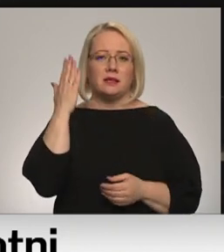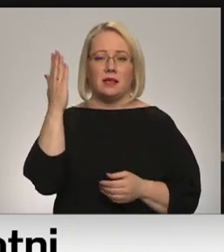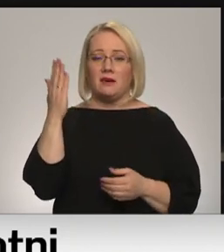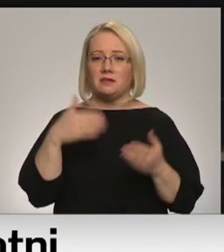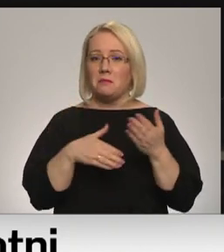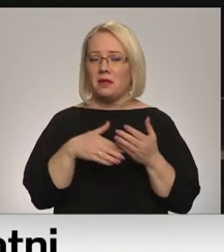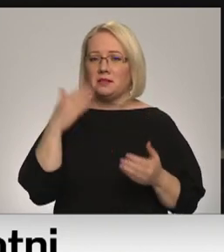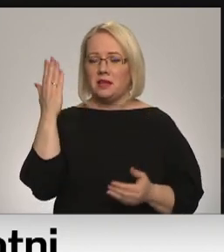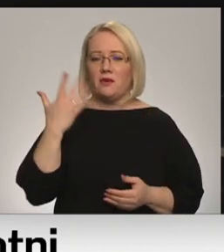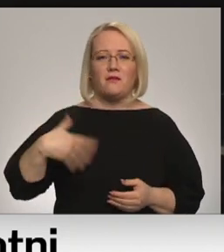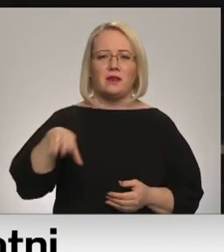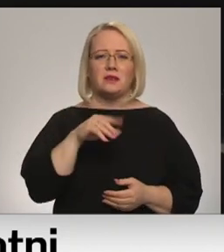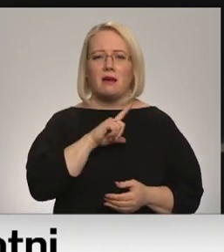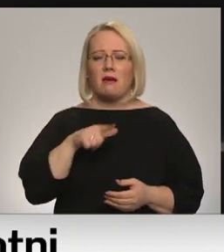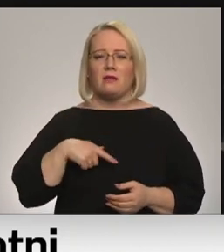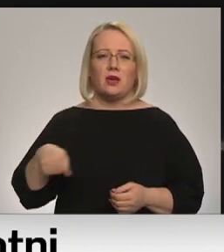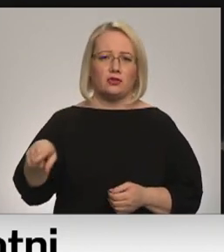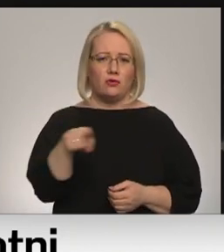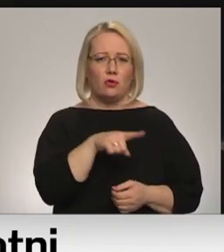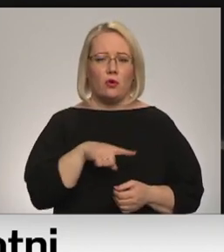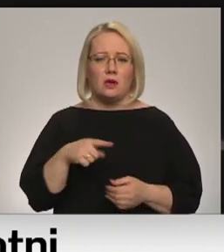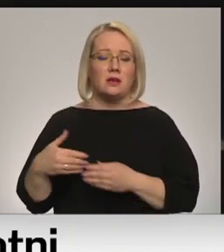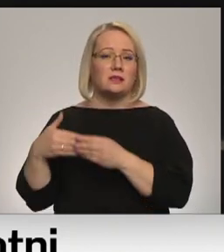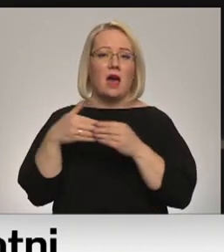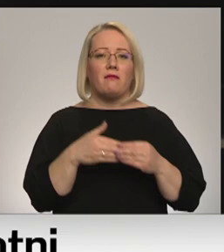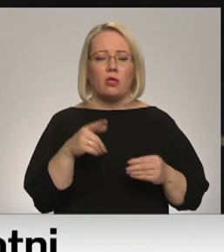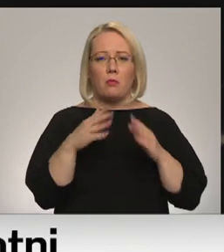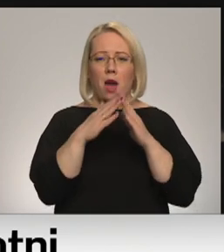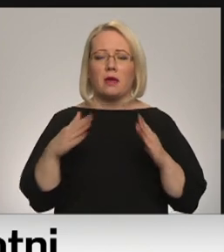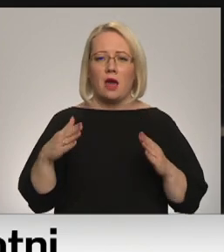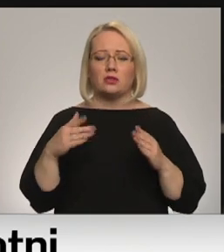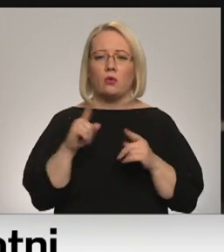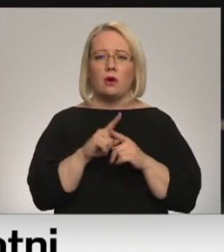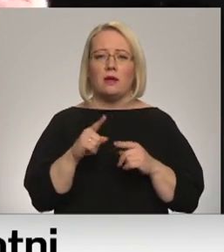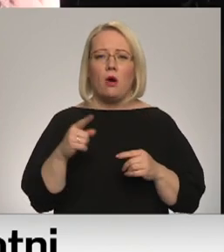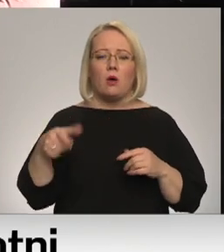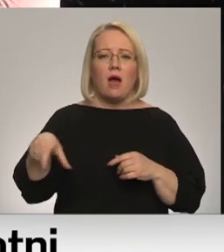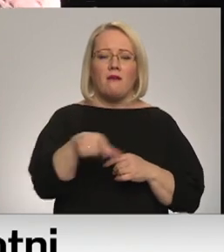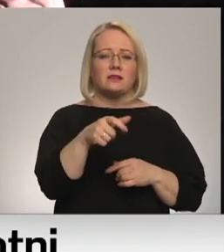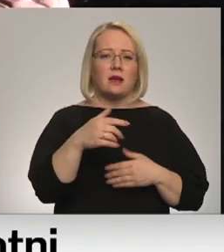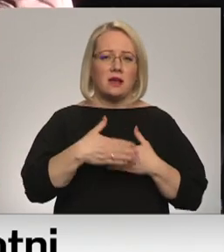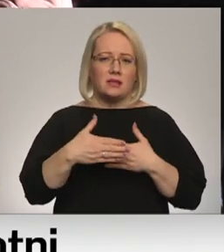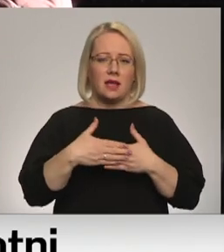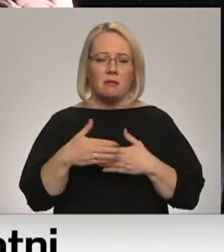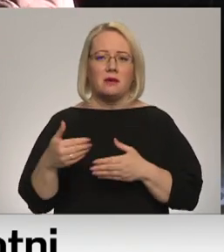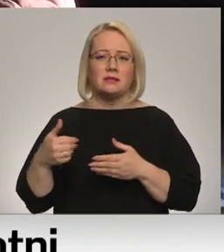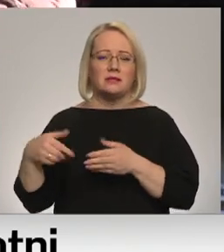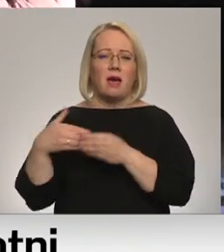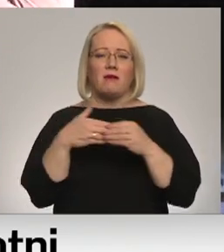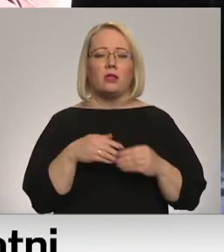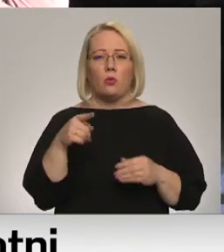visai latviešu tautai, savektu mājās pie Daugavas